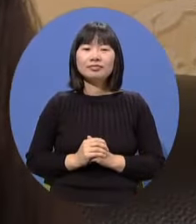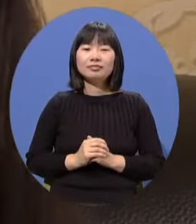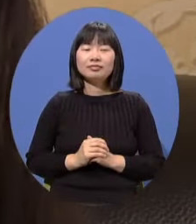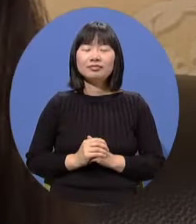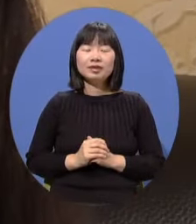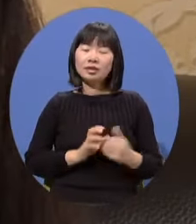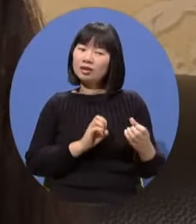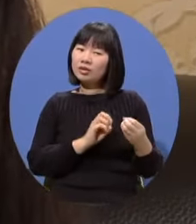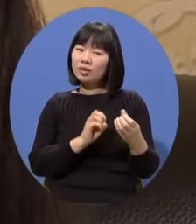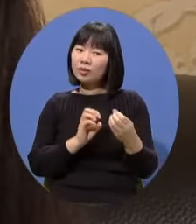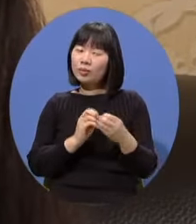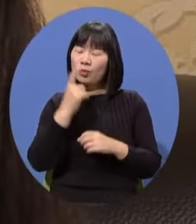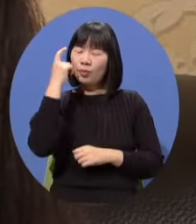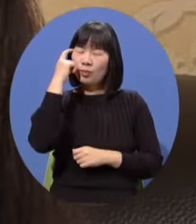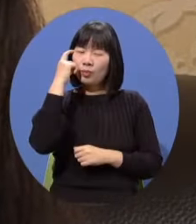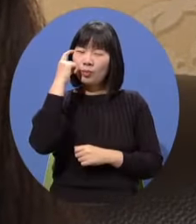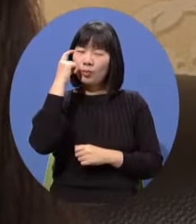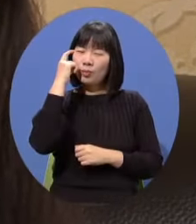대화?